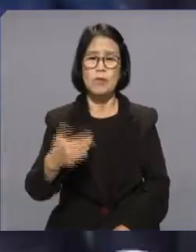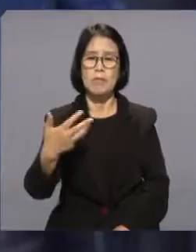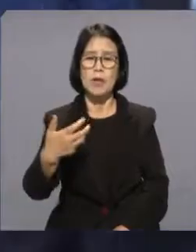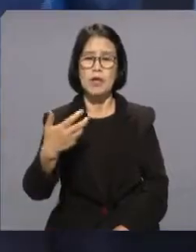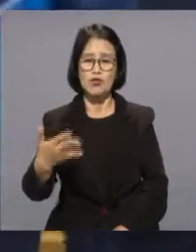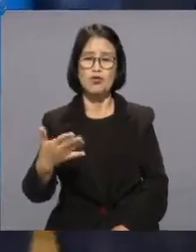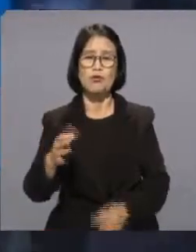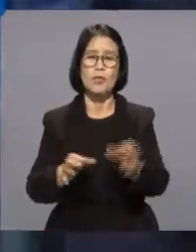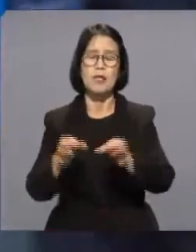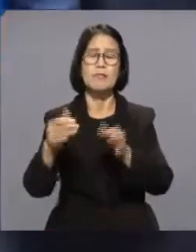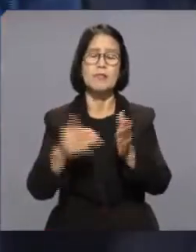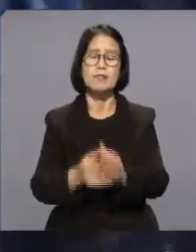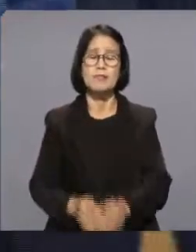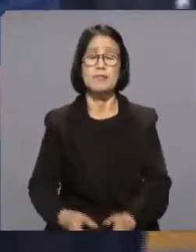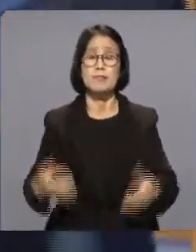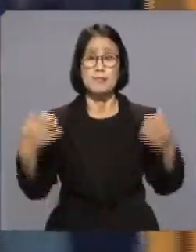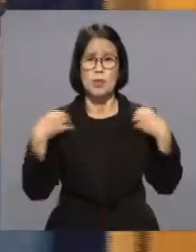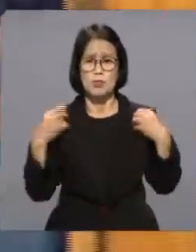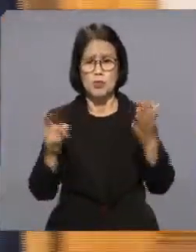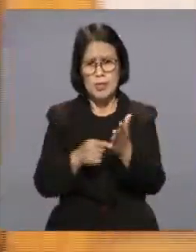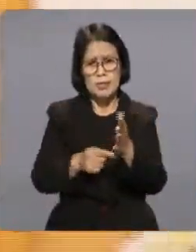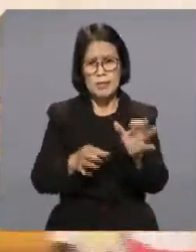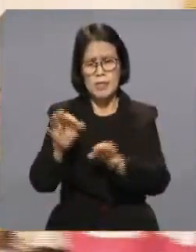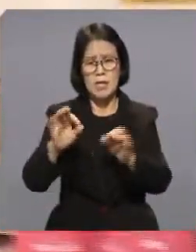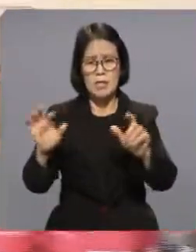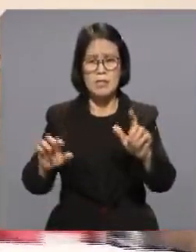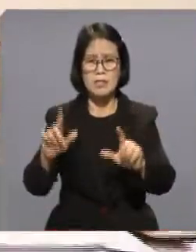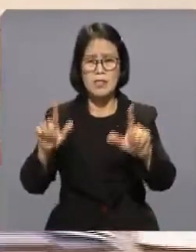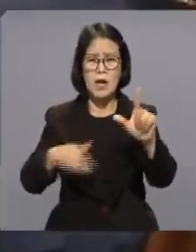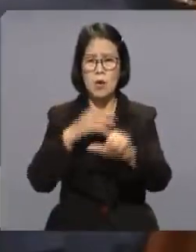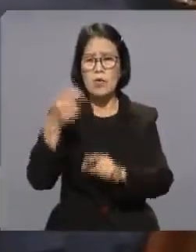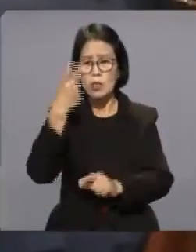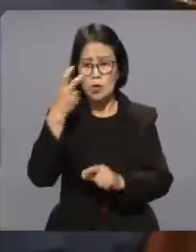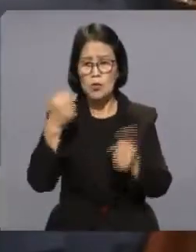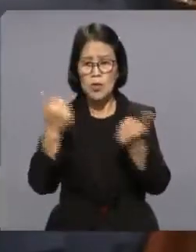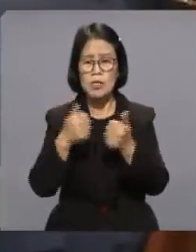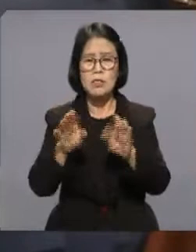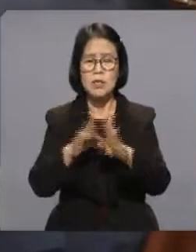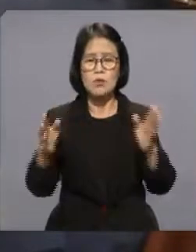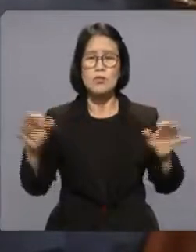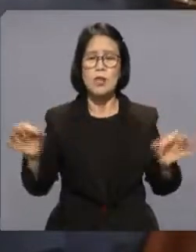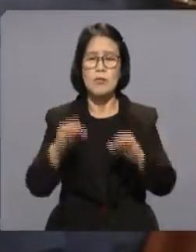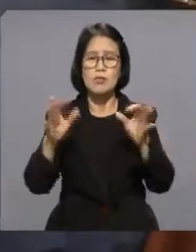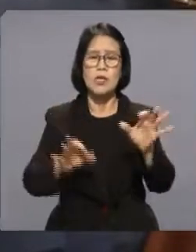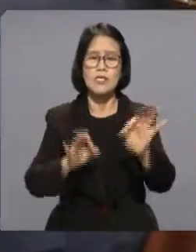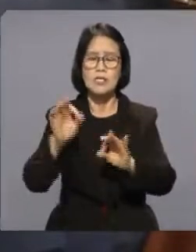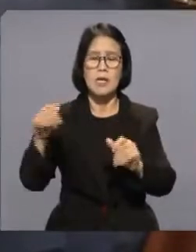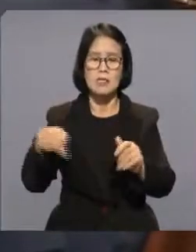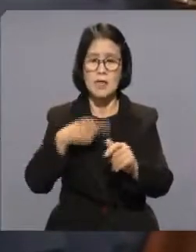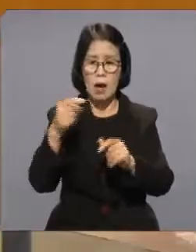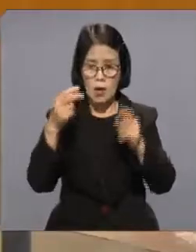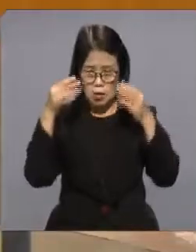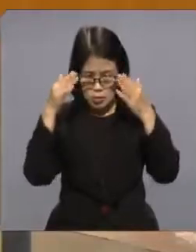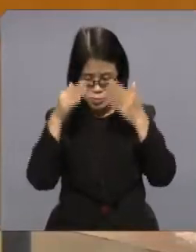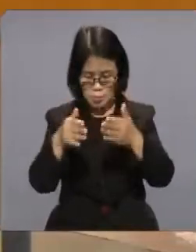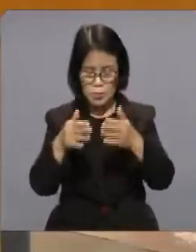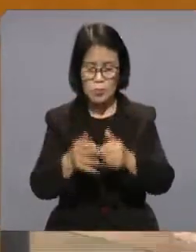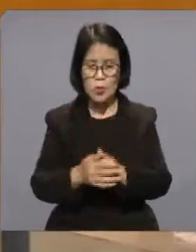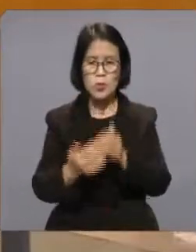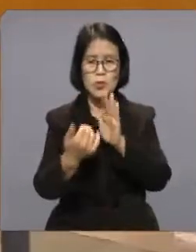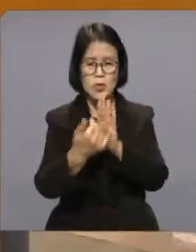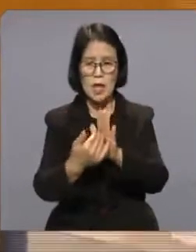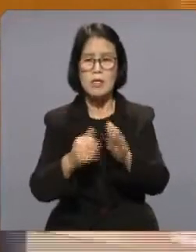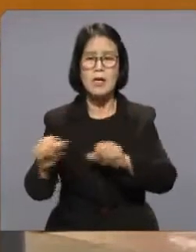마감했습니다. 정부는 긴급 시장 상황 점검 회의를 열고 당분간 시장 상황을 주의 깊게 살피면서